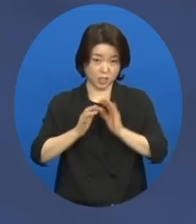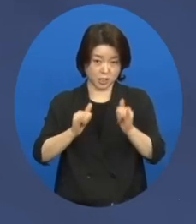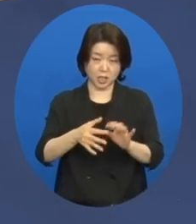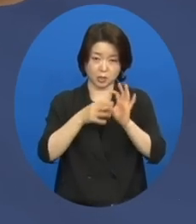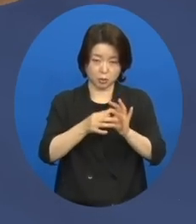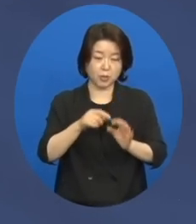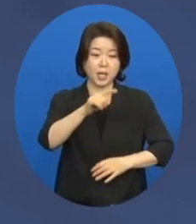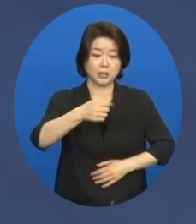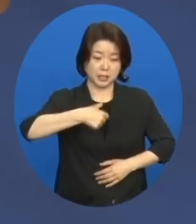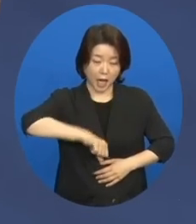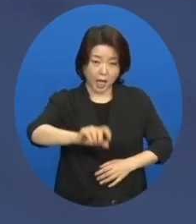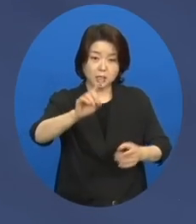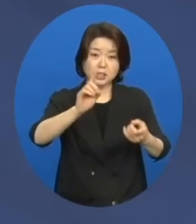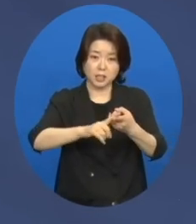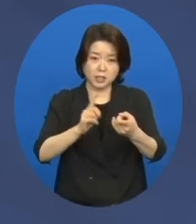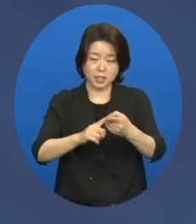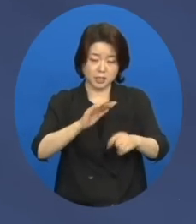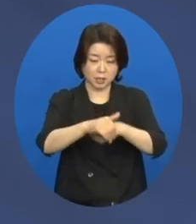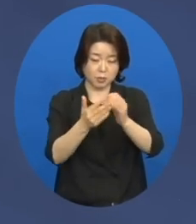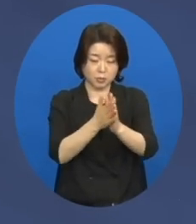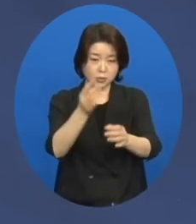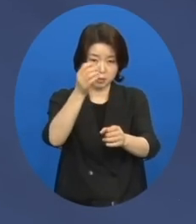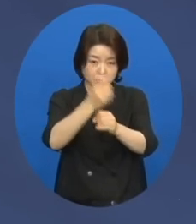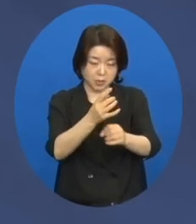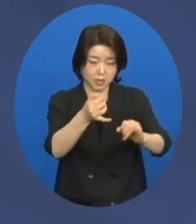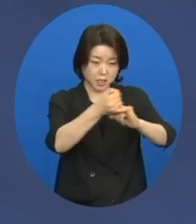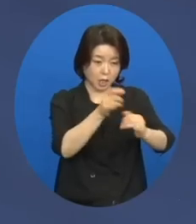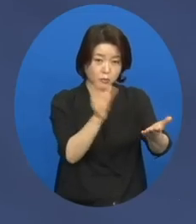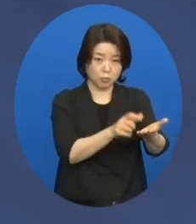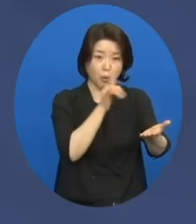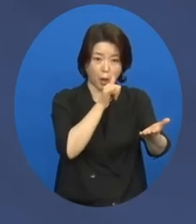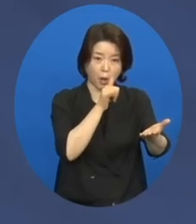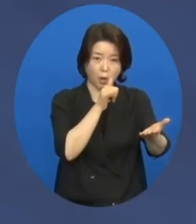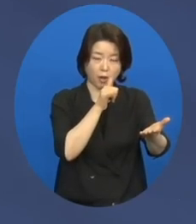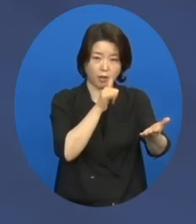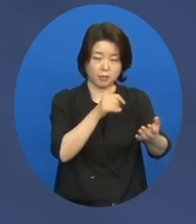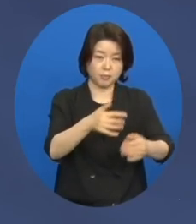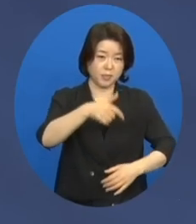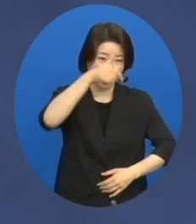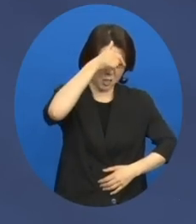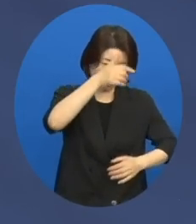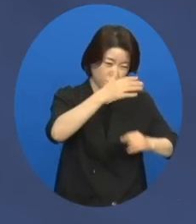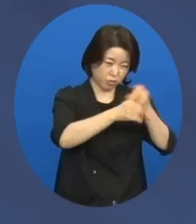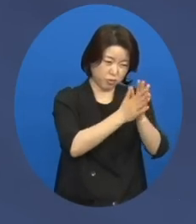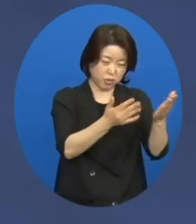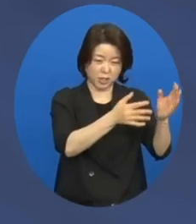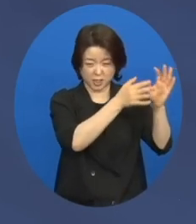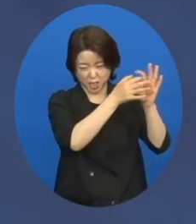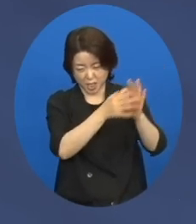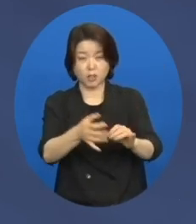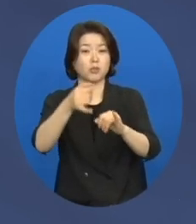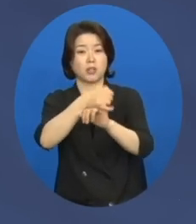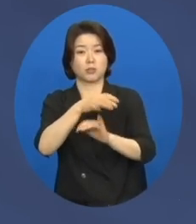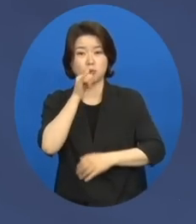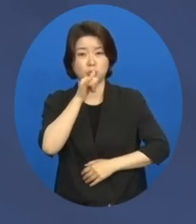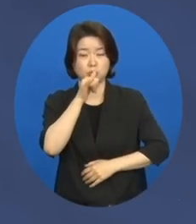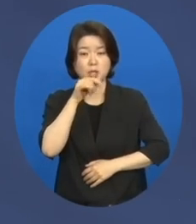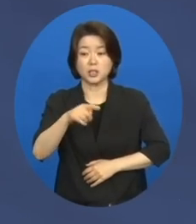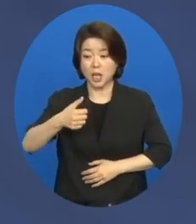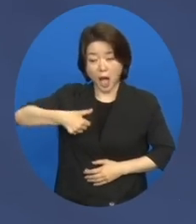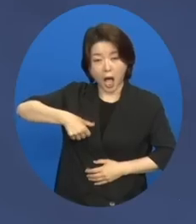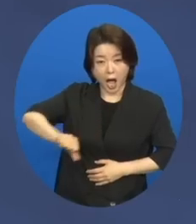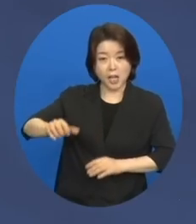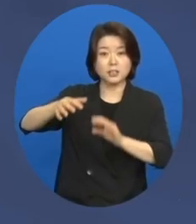그의 아들에 관하여 성경에 미리 약속한 것이라. 그러니까 구역 성경 내내 약속해 오신 것인데 그의